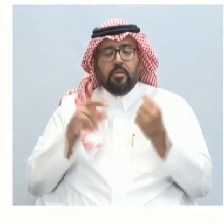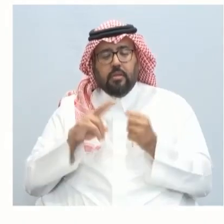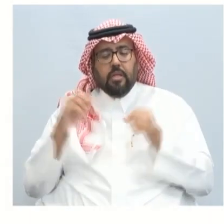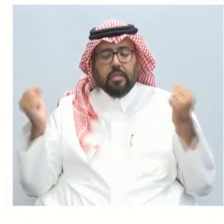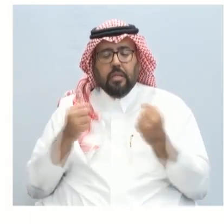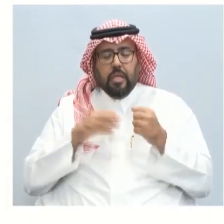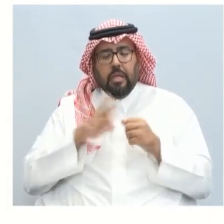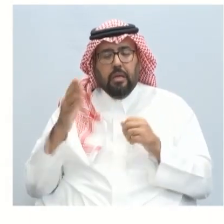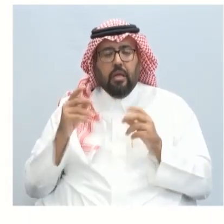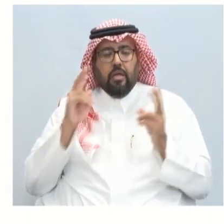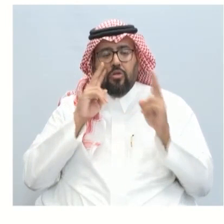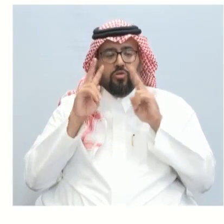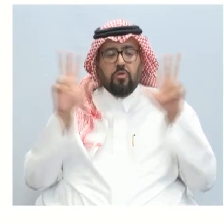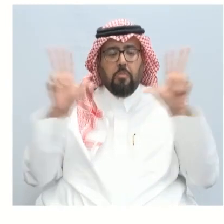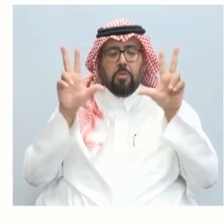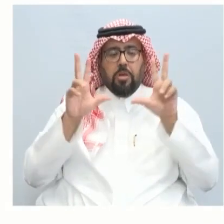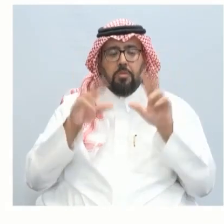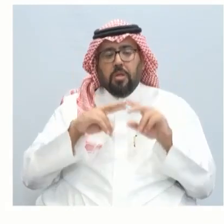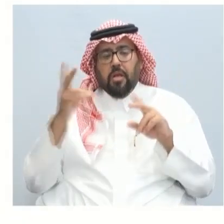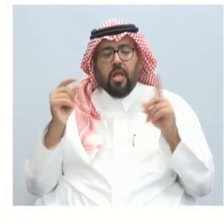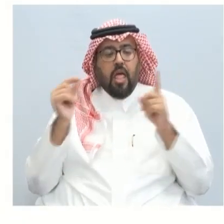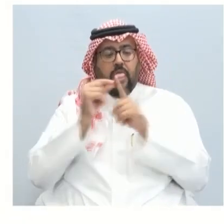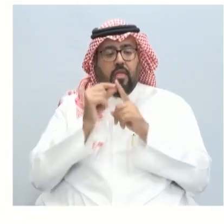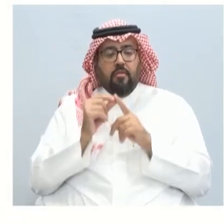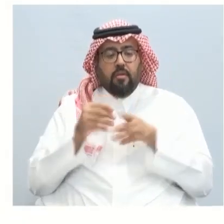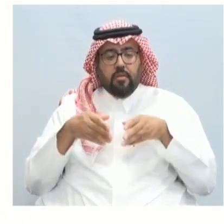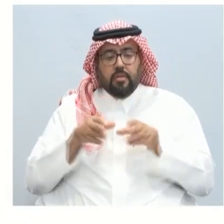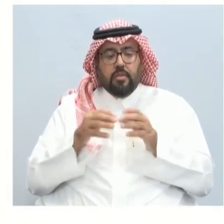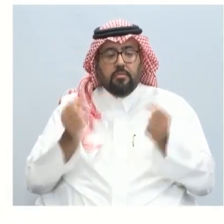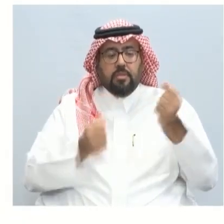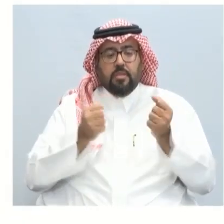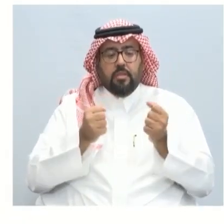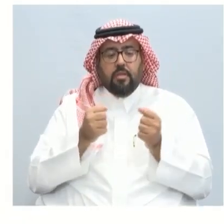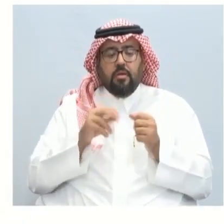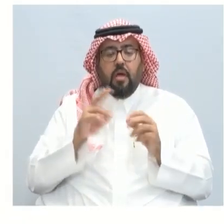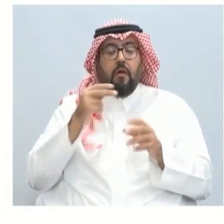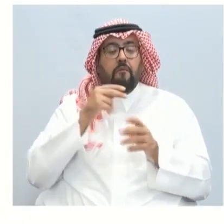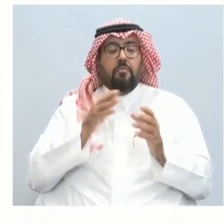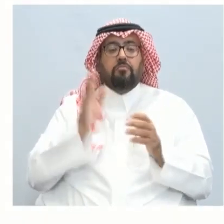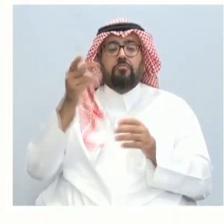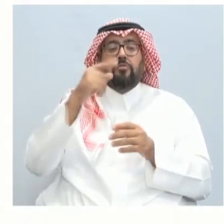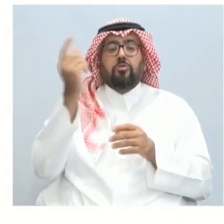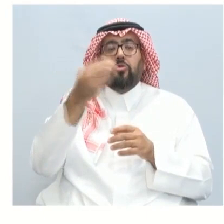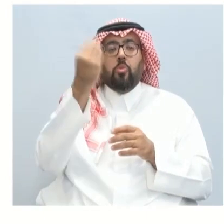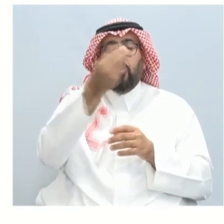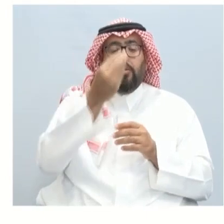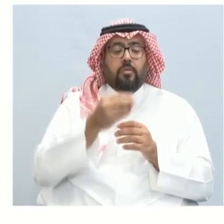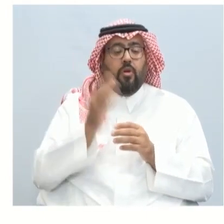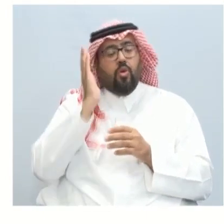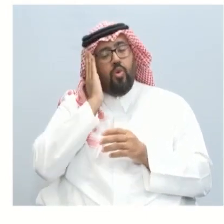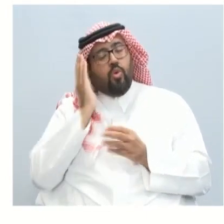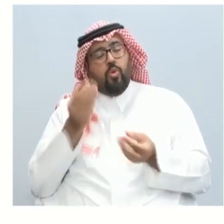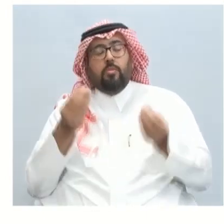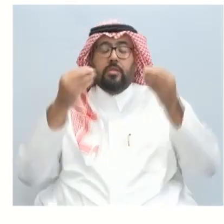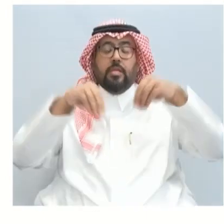هادفه مشاهده برنامج غير هاتف الخروج بالسياره بغير فائده النوم الزائد